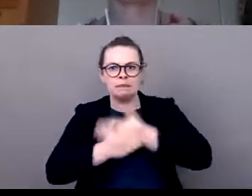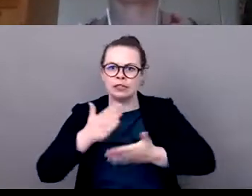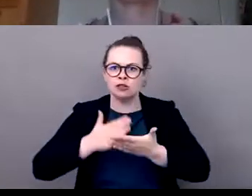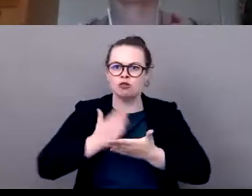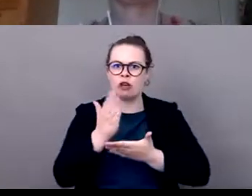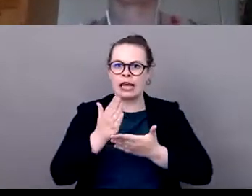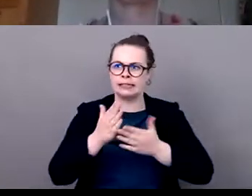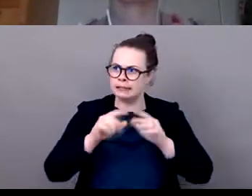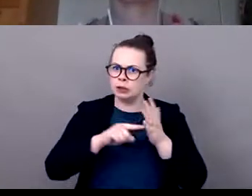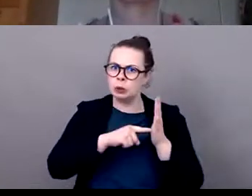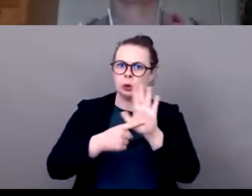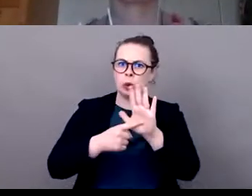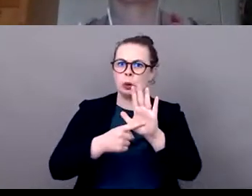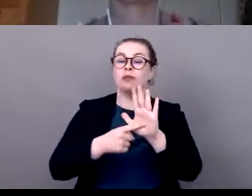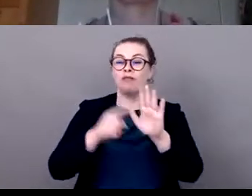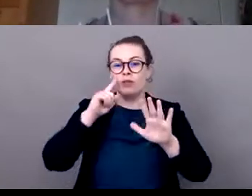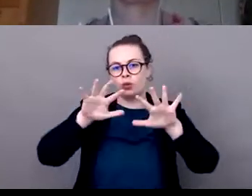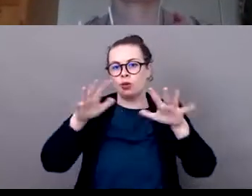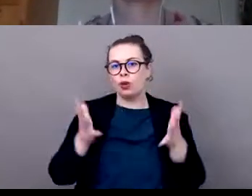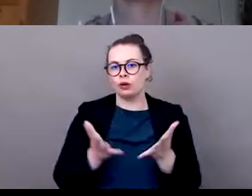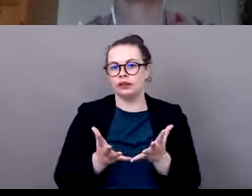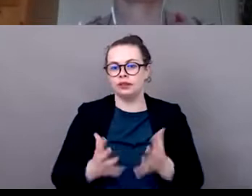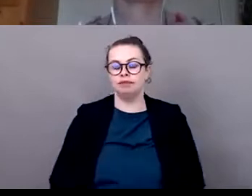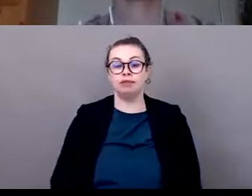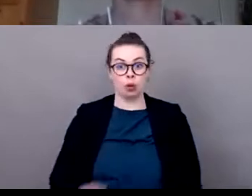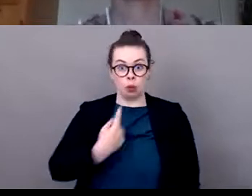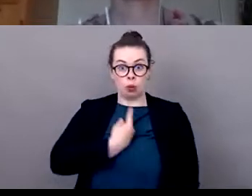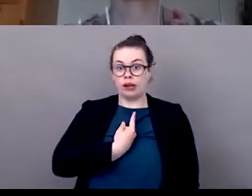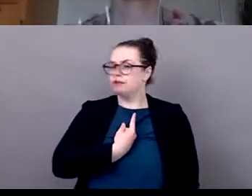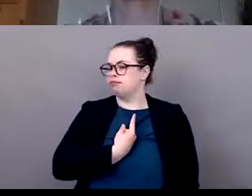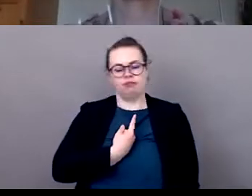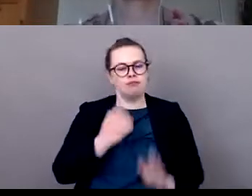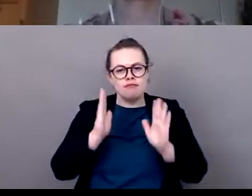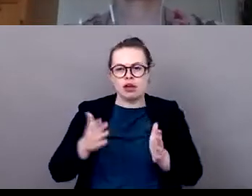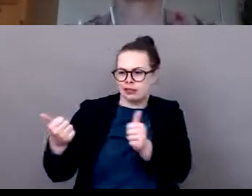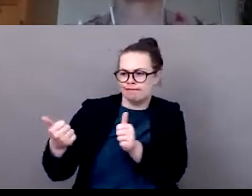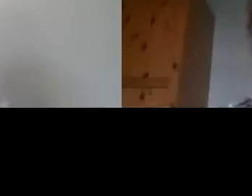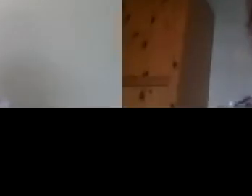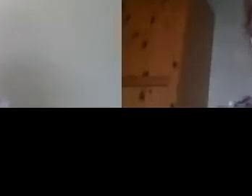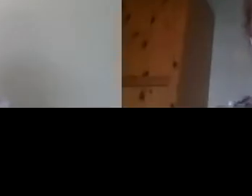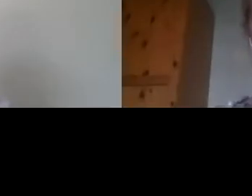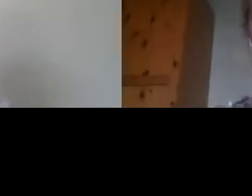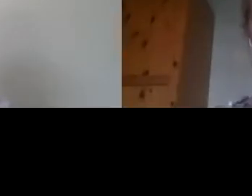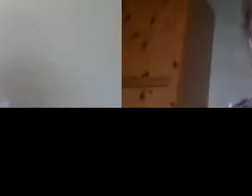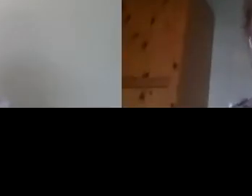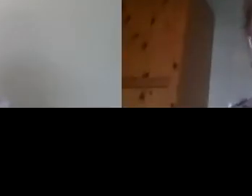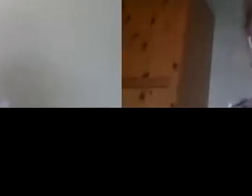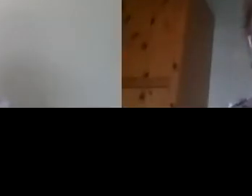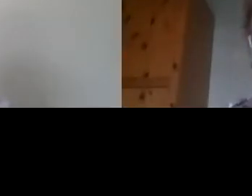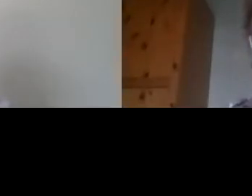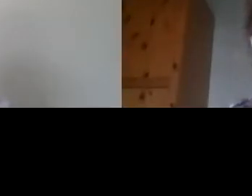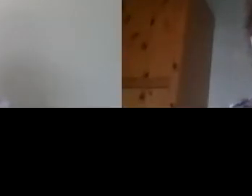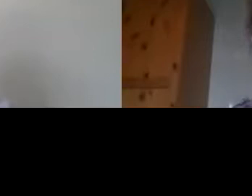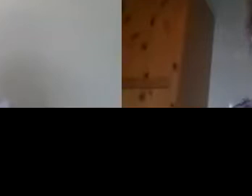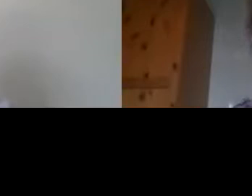faire primer les droits des personnes handicapées dans le monde. Qui plus est, nous croyons en l'idée du partenariat et c'est en